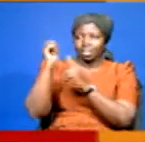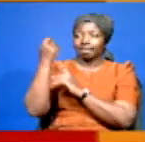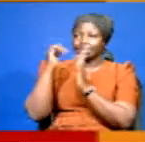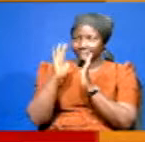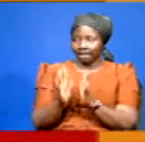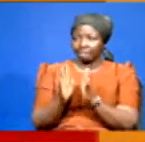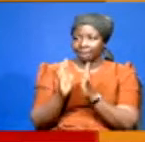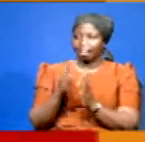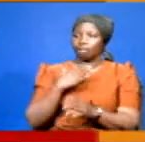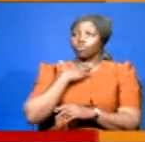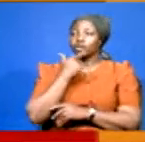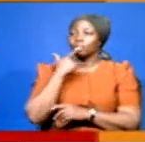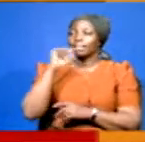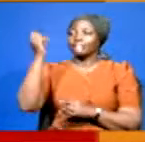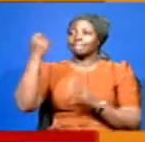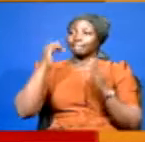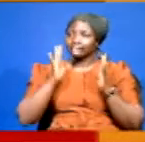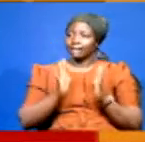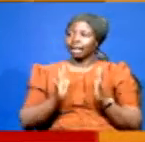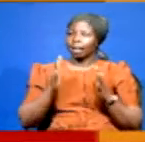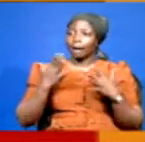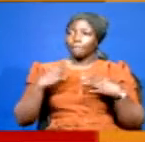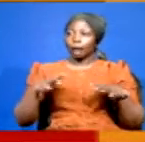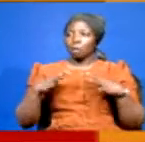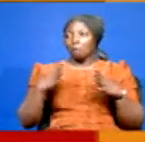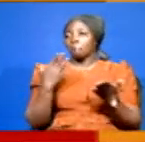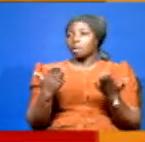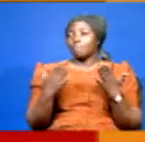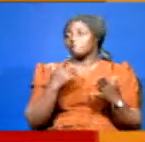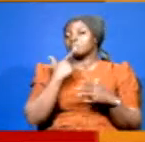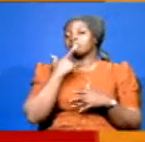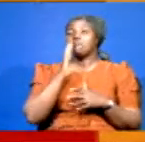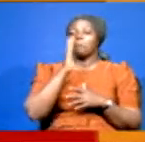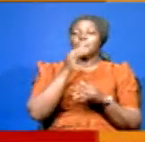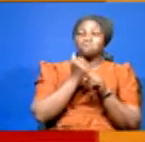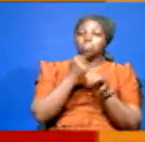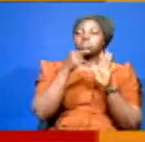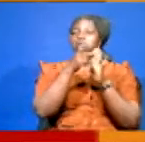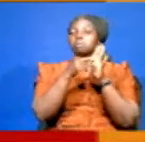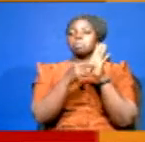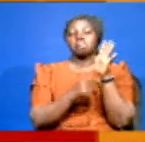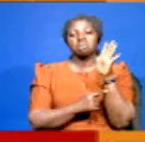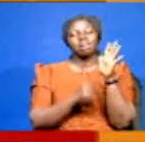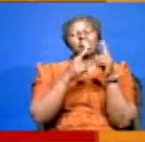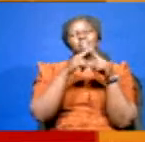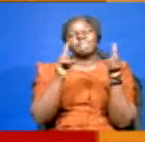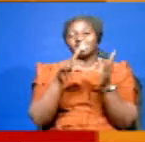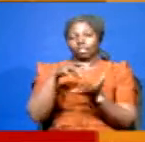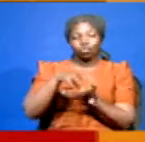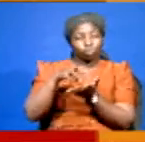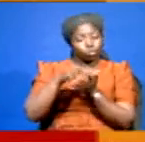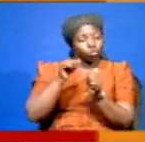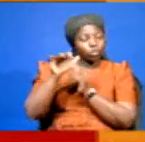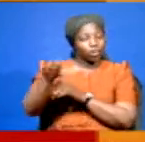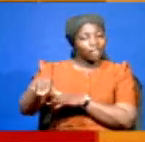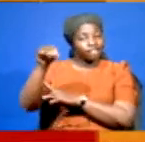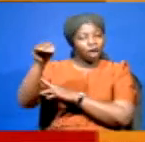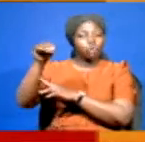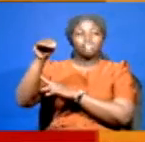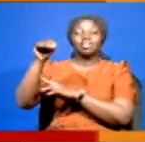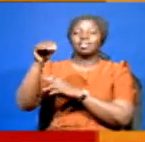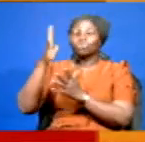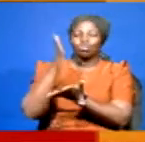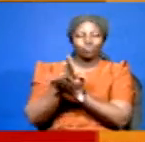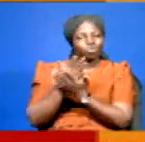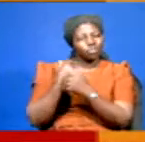tu wa Kenya kwamba huenda tulikuwa tumesema kwamba tutafanya hili na hili, lakini ile situation tulipata nchi ikabidi tumerudi nyuma